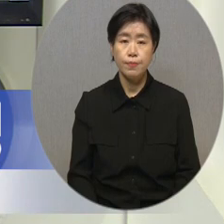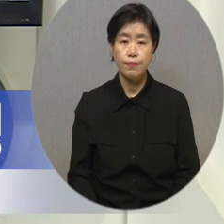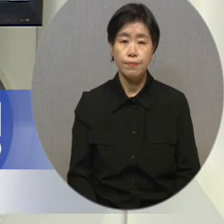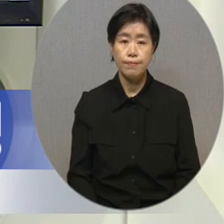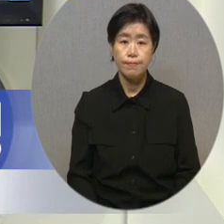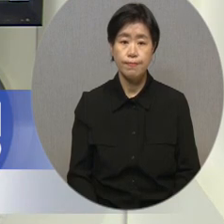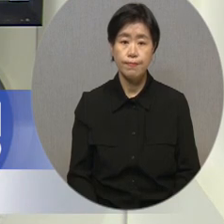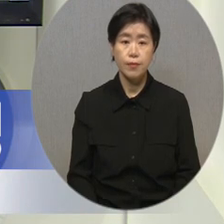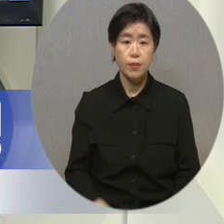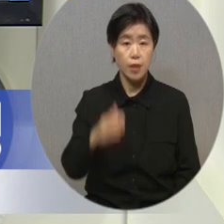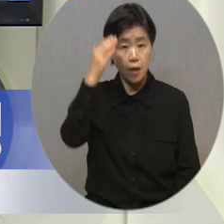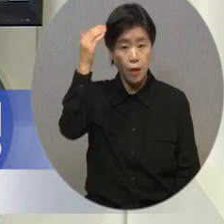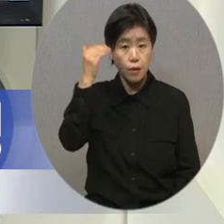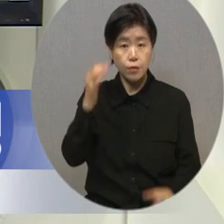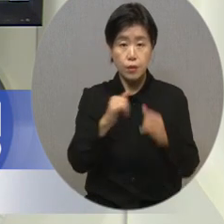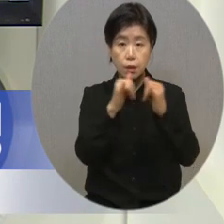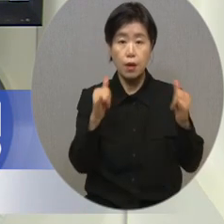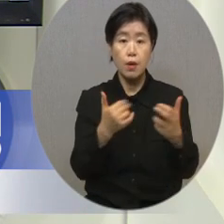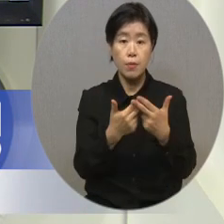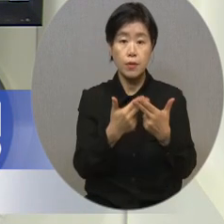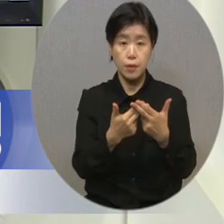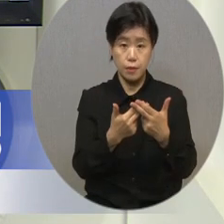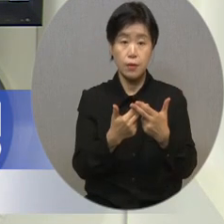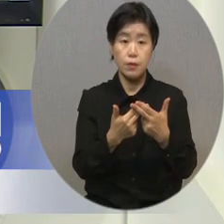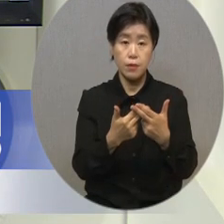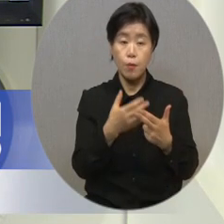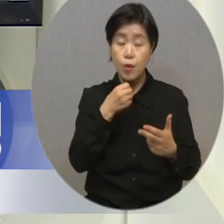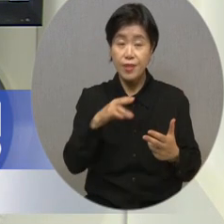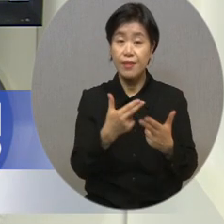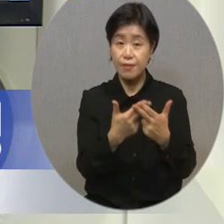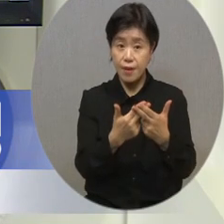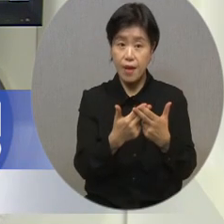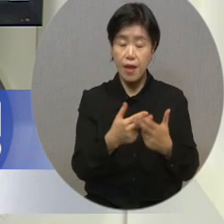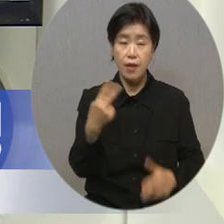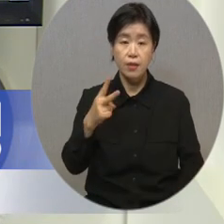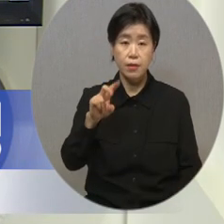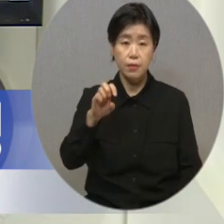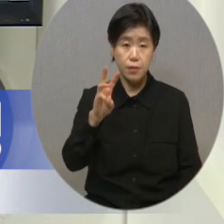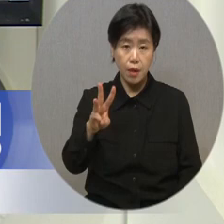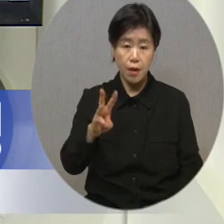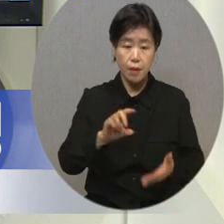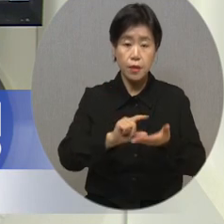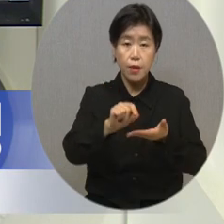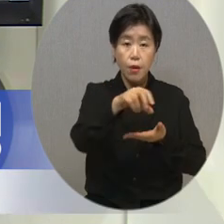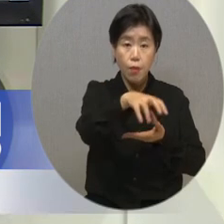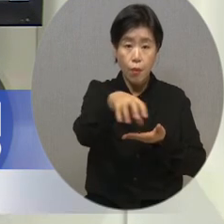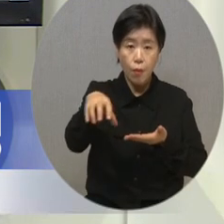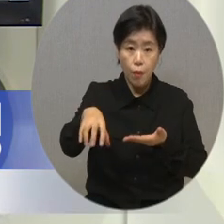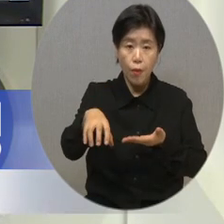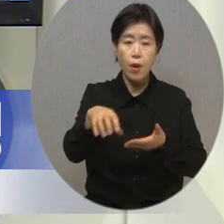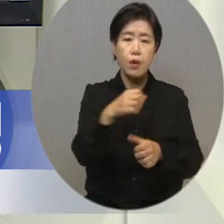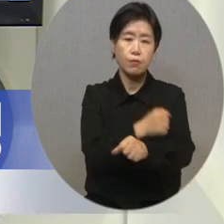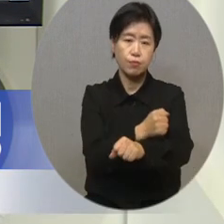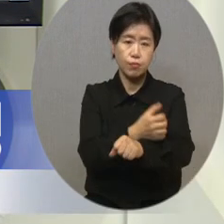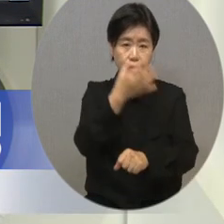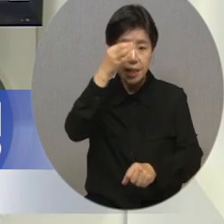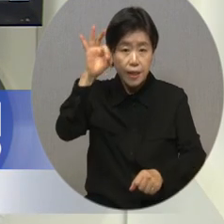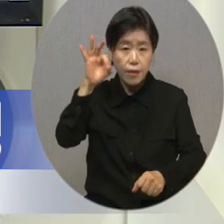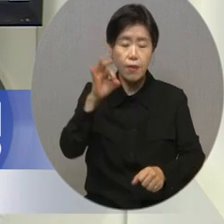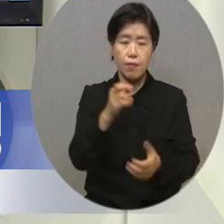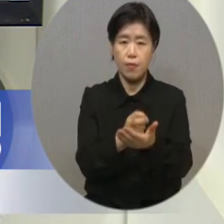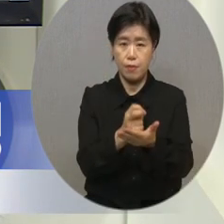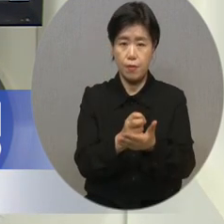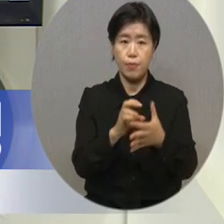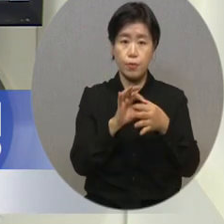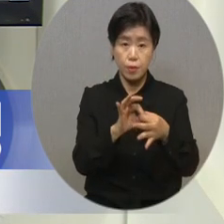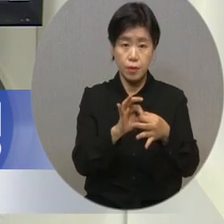오늘 8명 기사에서는 한국 사회복지 협의회가 2023 지역사회 공원 인정제를 통해 지역사회 공원 인정